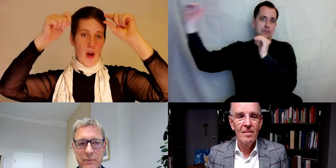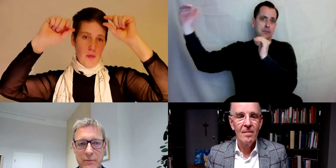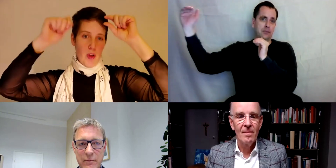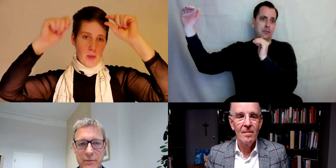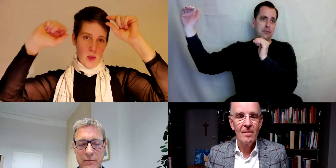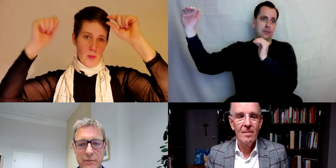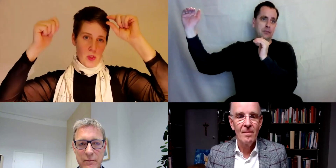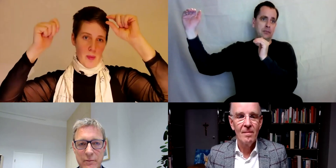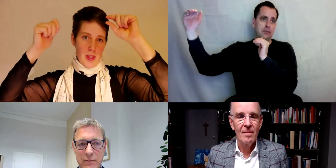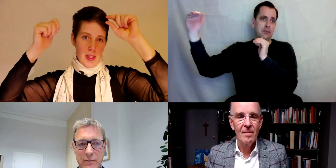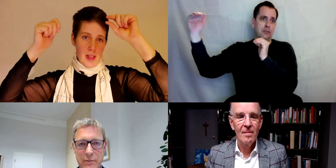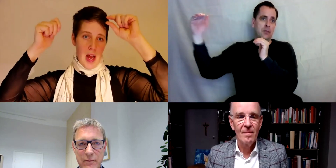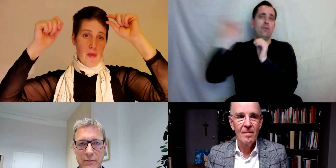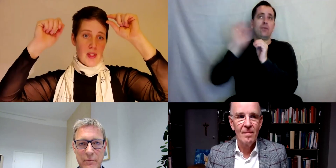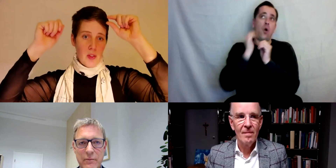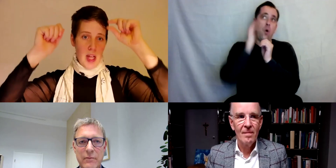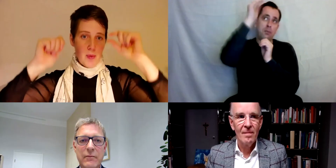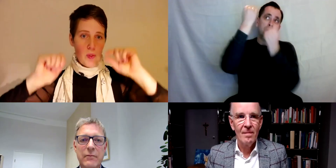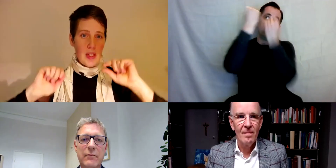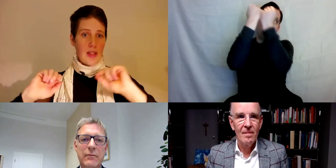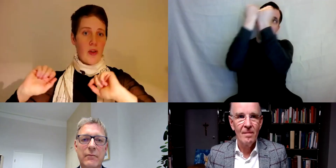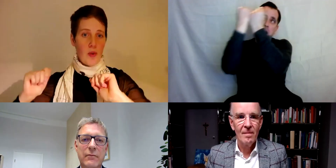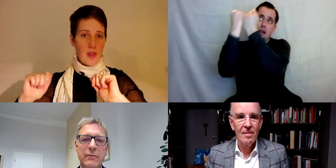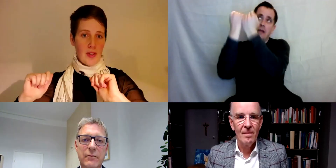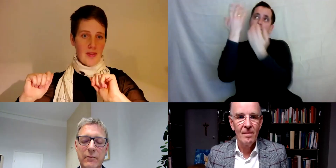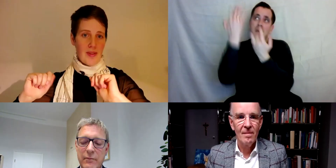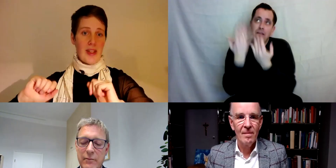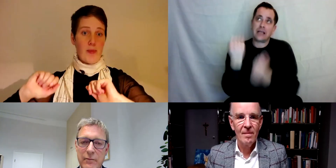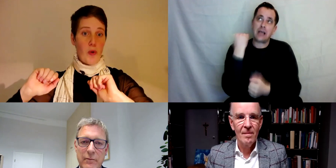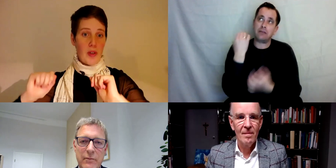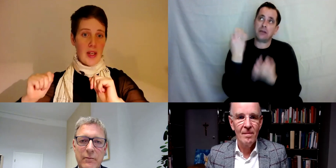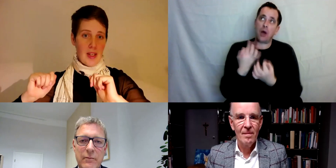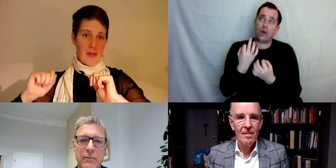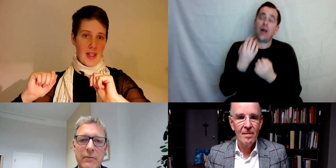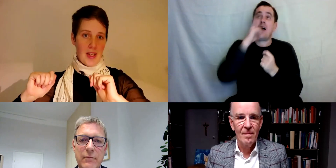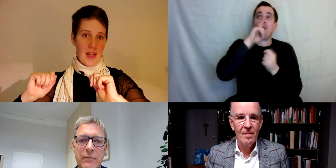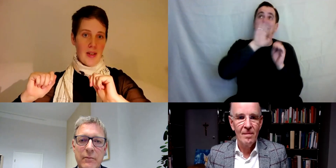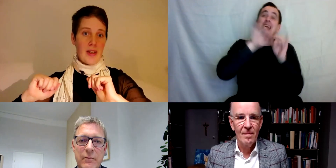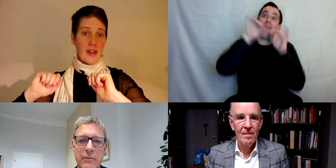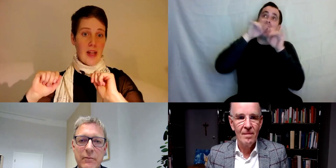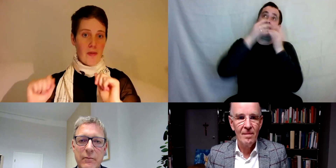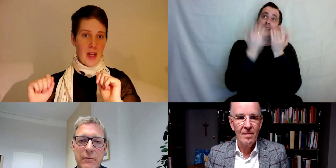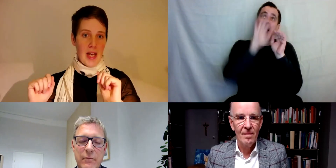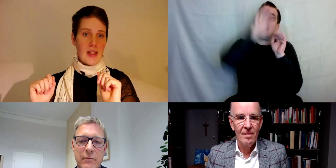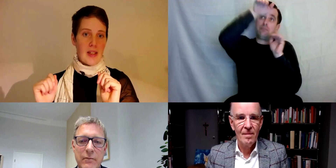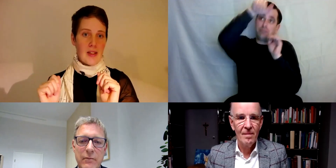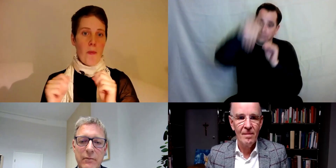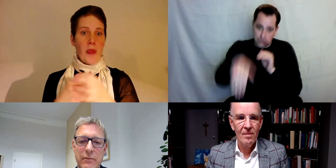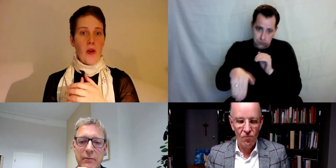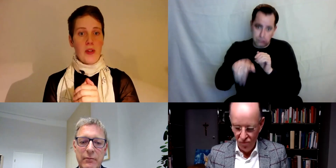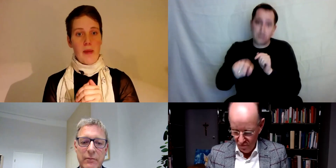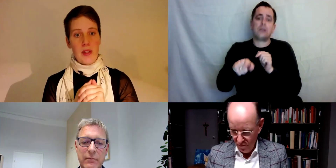genau brauchen wir, um es hier oben zu stabilisieren? Aber wir sind uns absolut sicher, dass wir unten, wenn es erstmal unten ist an Fallzahlen, dass es dann viel leichter